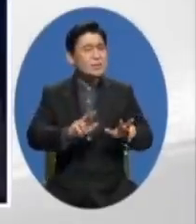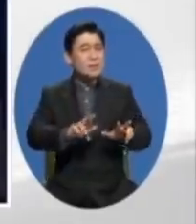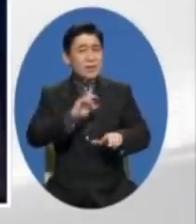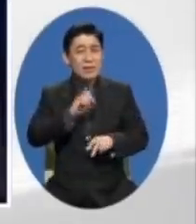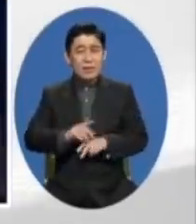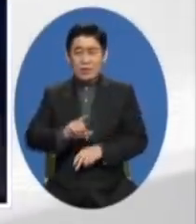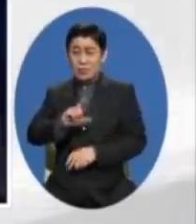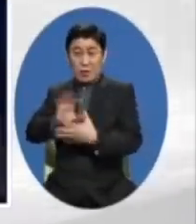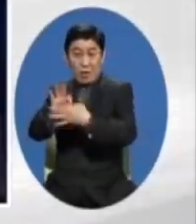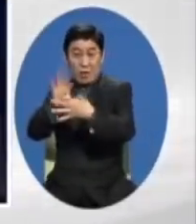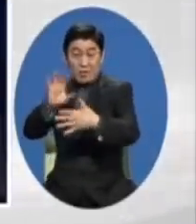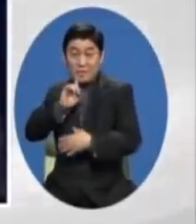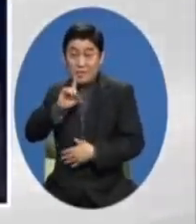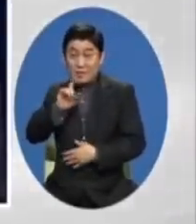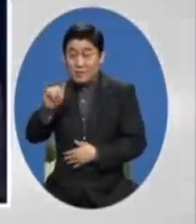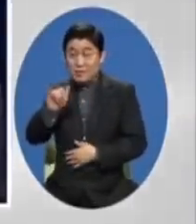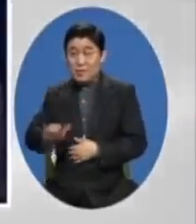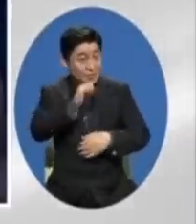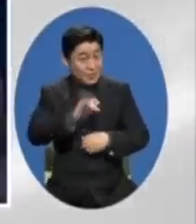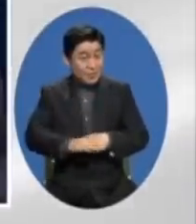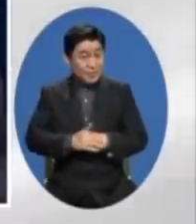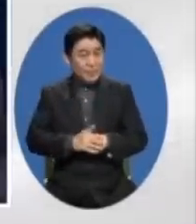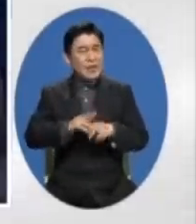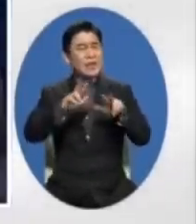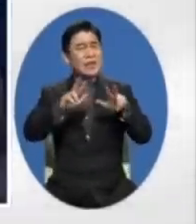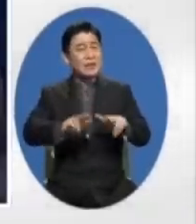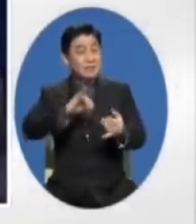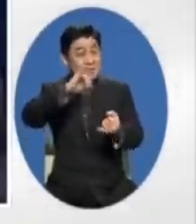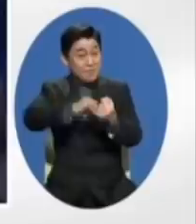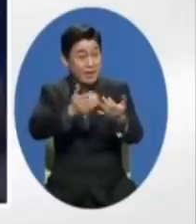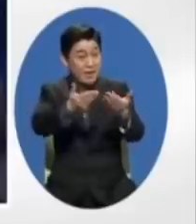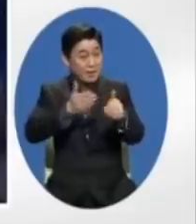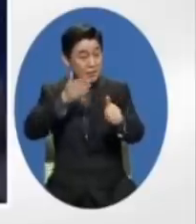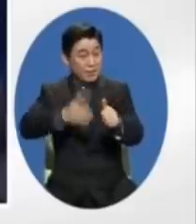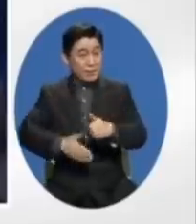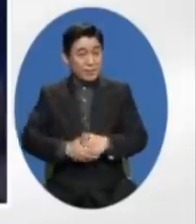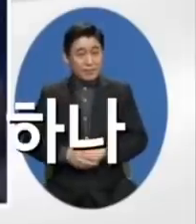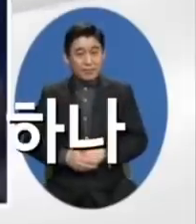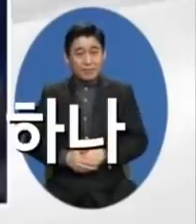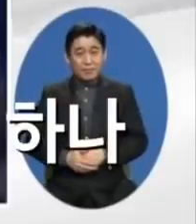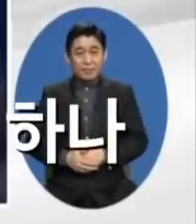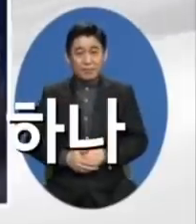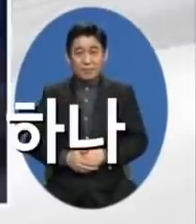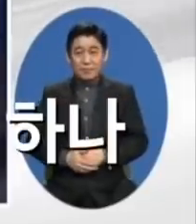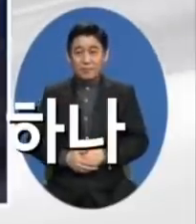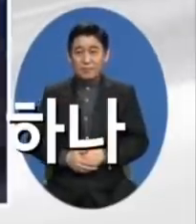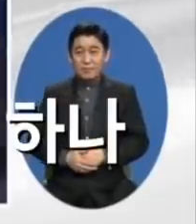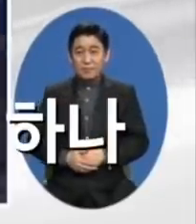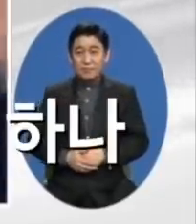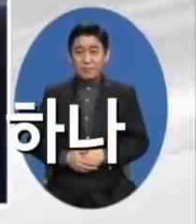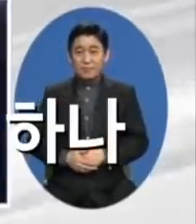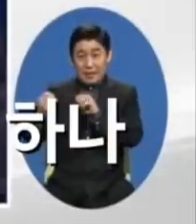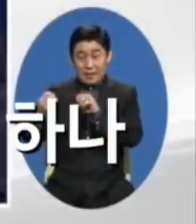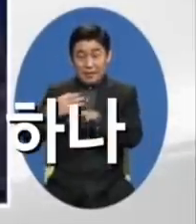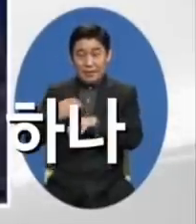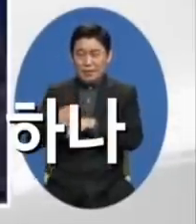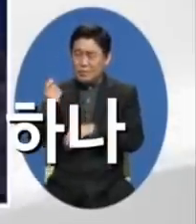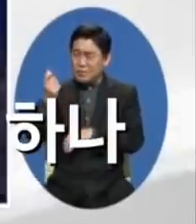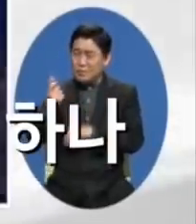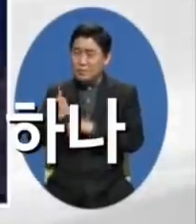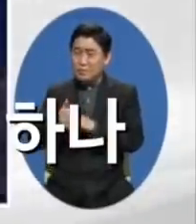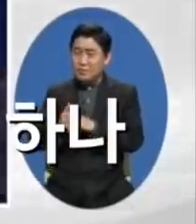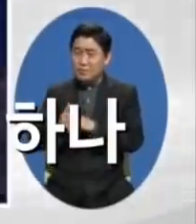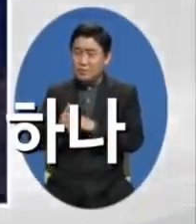주제에서도 동떨어진 이야기를 이렇게 하고 있습니다. 지금 약속해 주십시오. 네, 다음. 예.